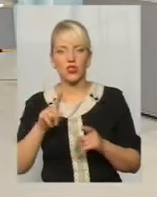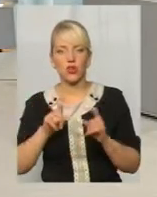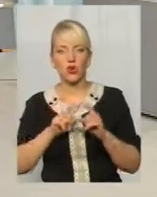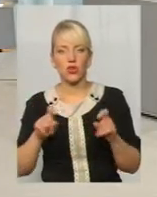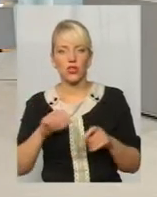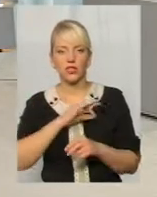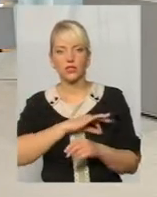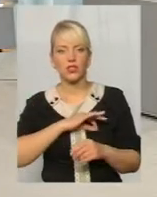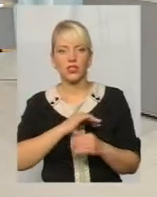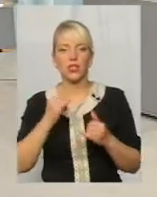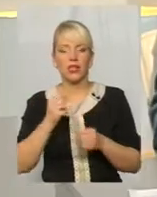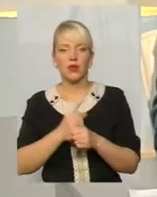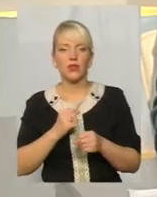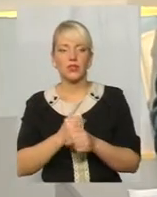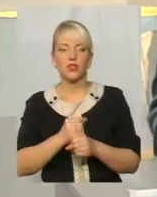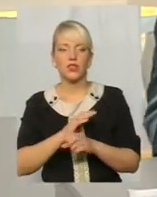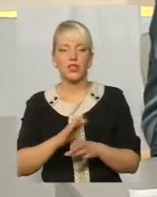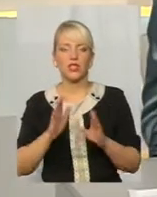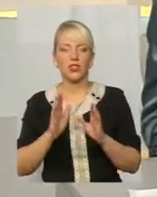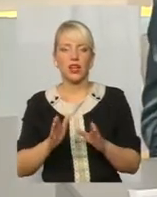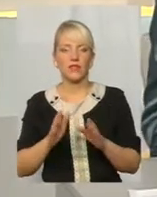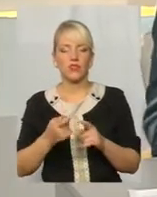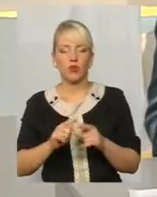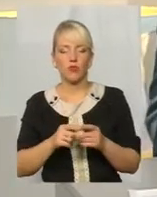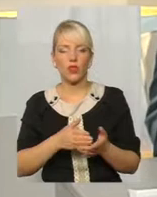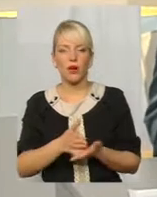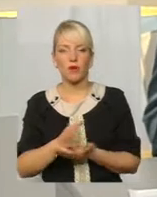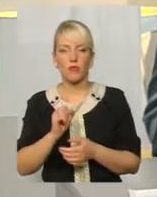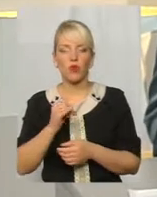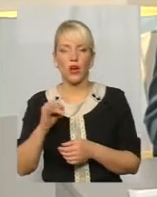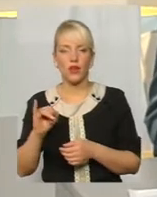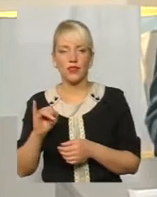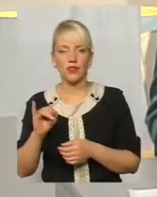юстиції нині працюють не лише в цьому напрямку, а й